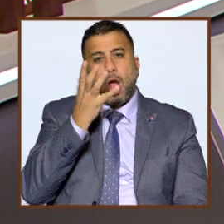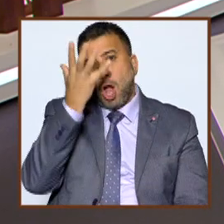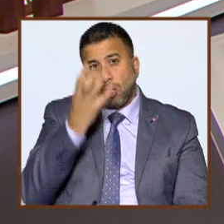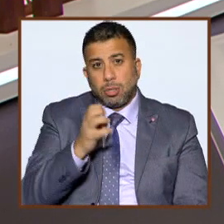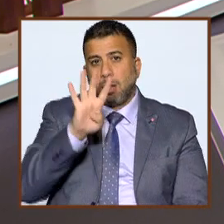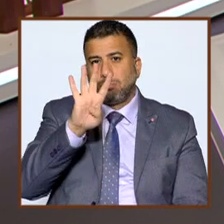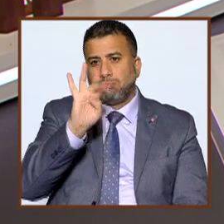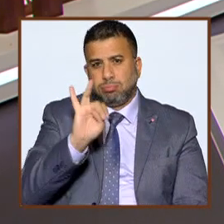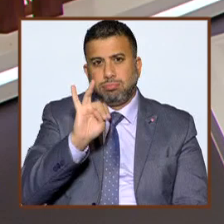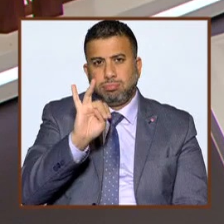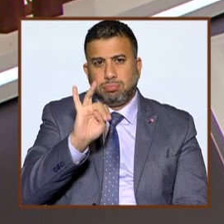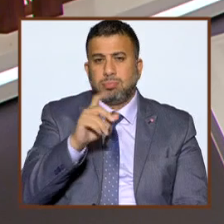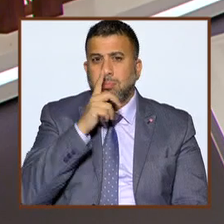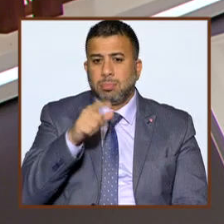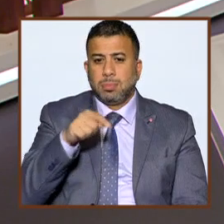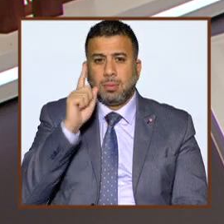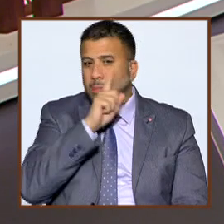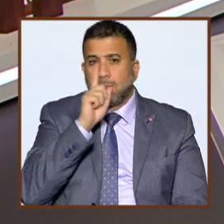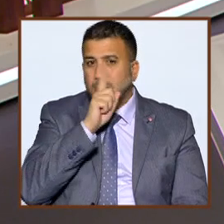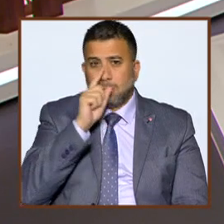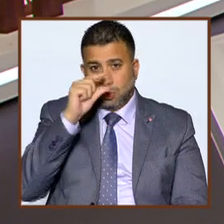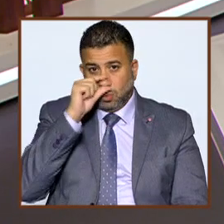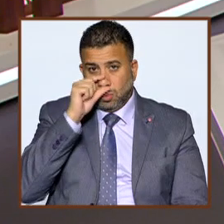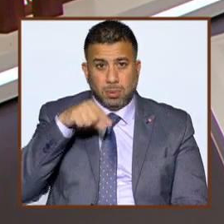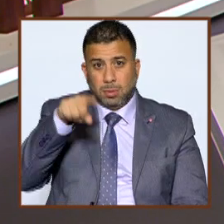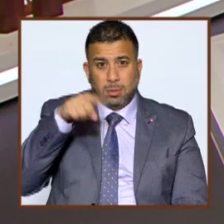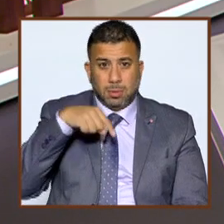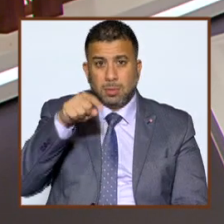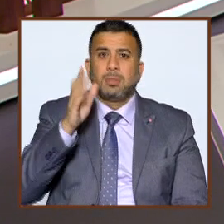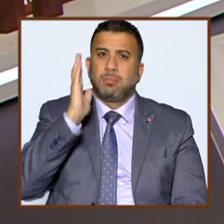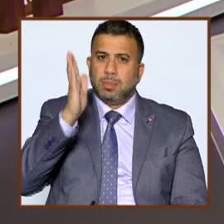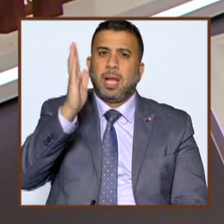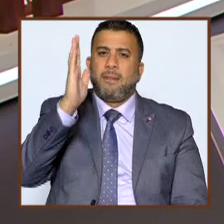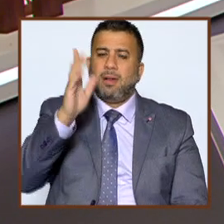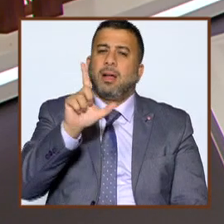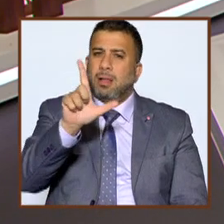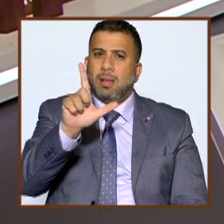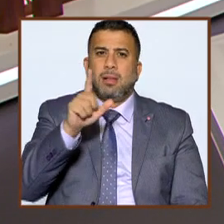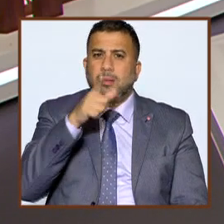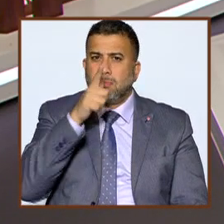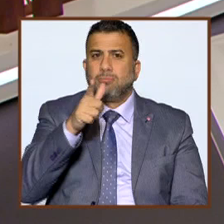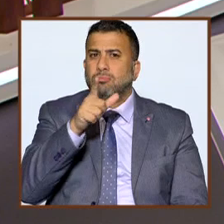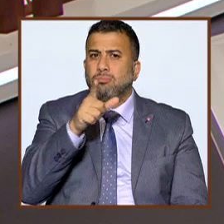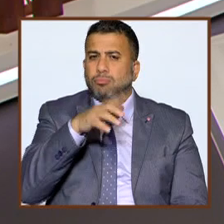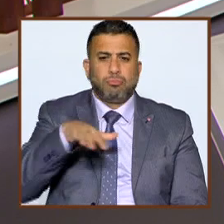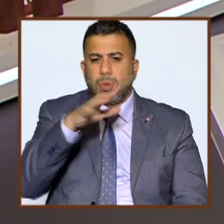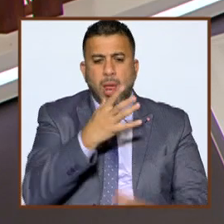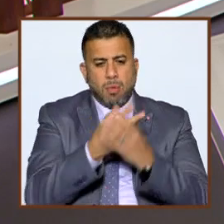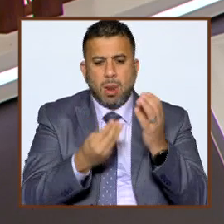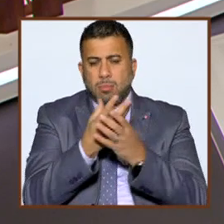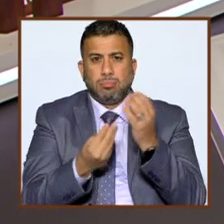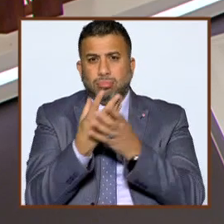من أبو ظبي بارك الله فيك، المسافة ما بين أبو ظبي ودبي مسافة قصر، وما يعني قمت به أنت